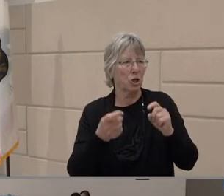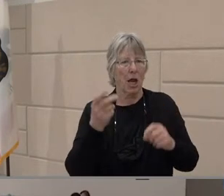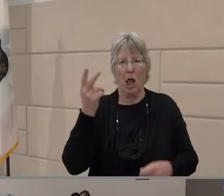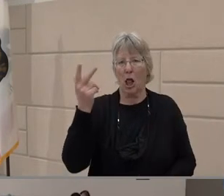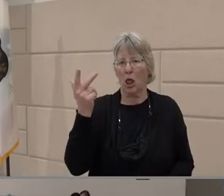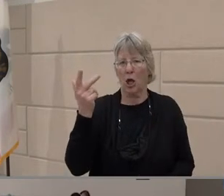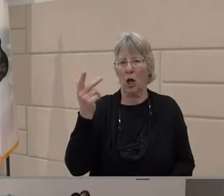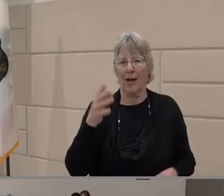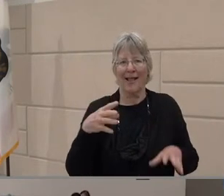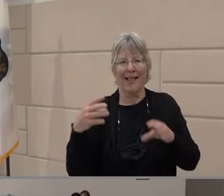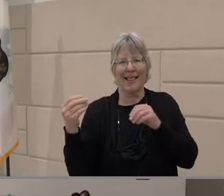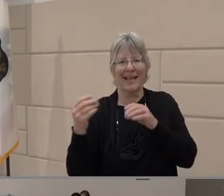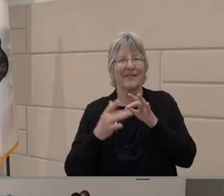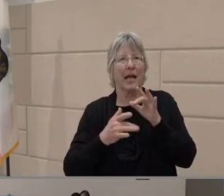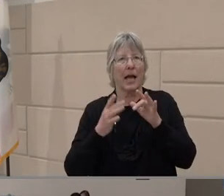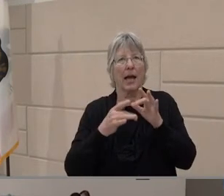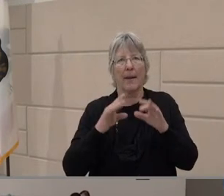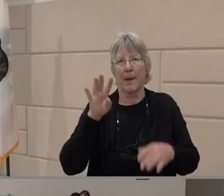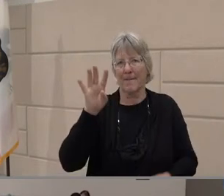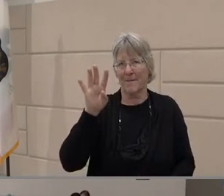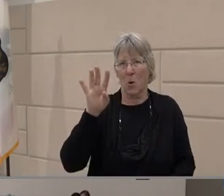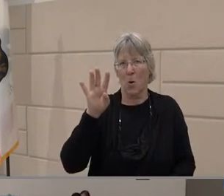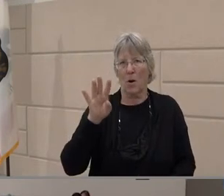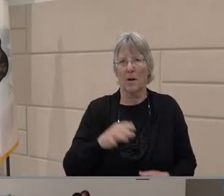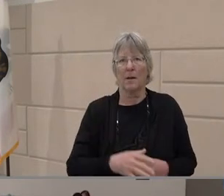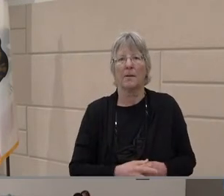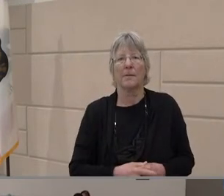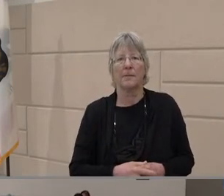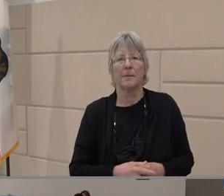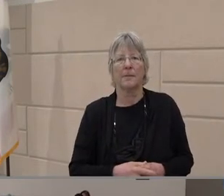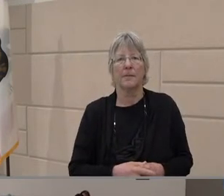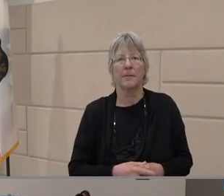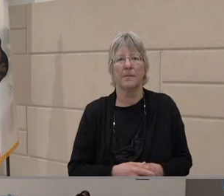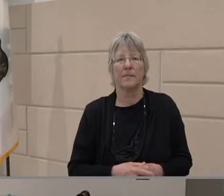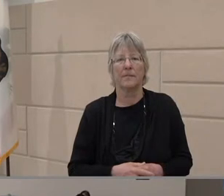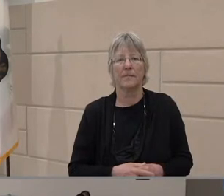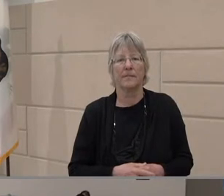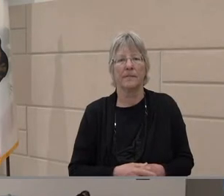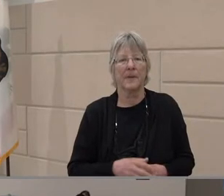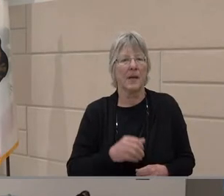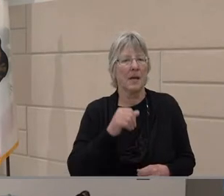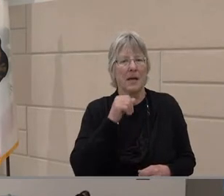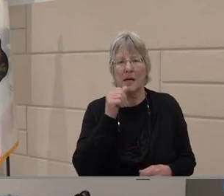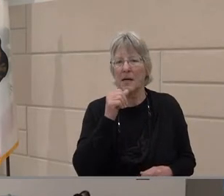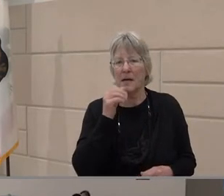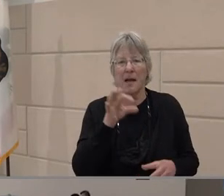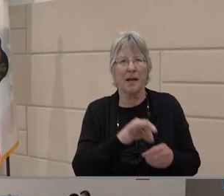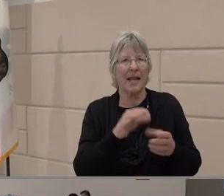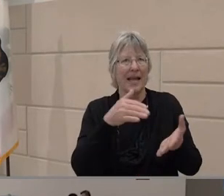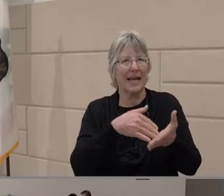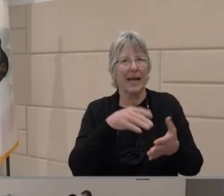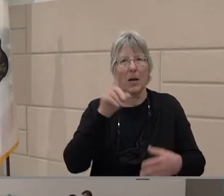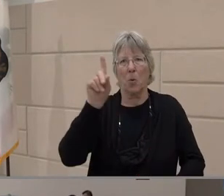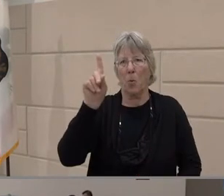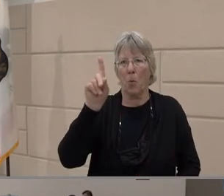នាក់មានអ្នកឈប់ធ្វើការ4នាក់អ្នកដែល